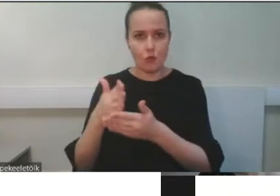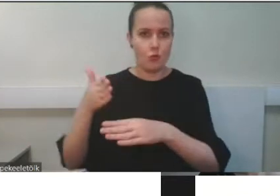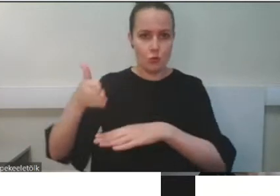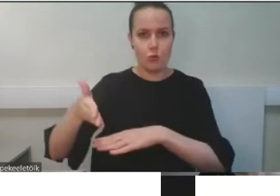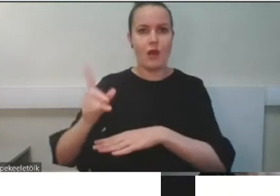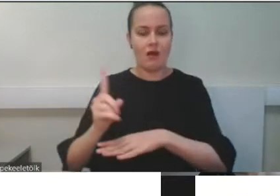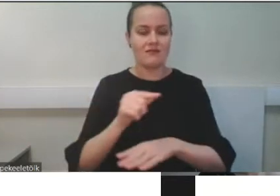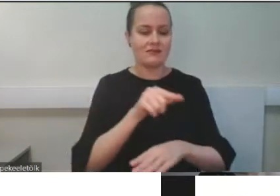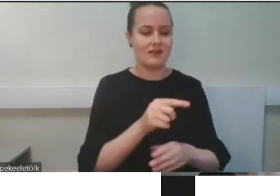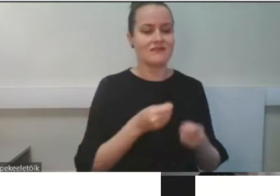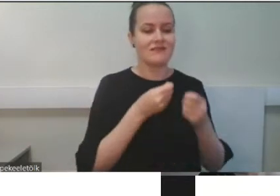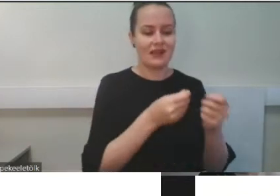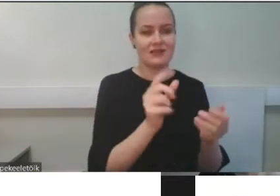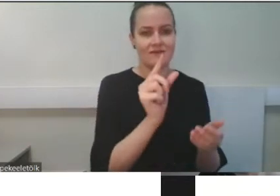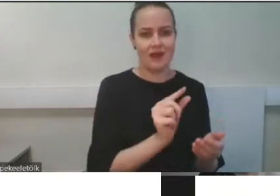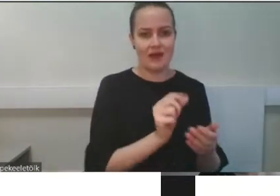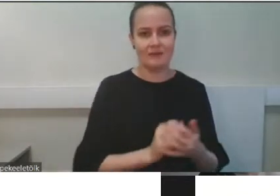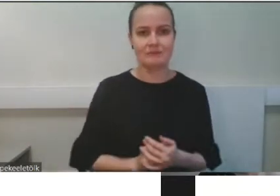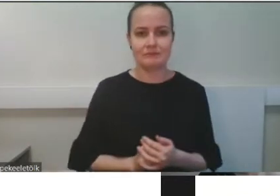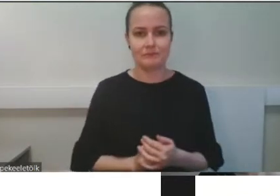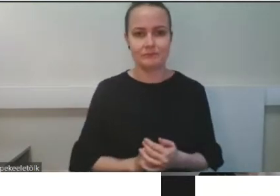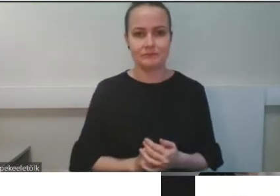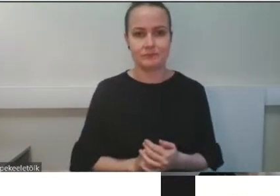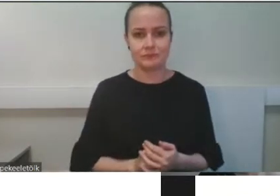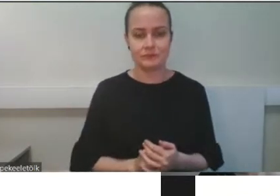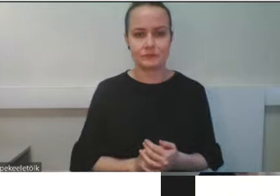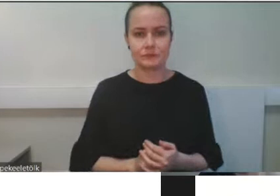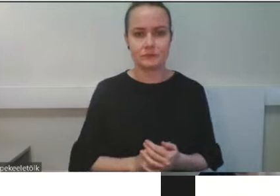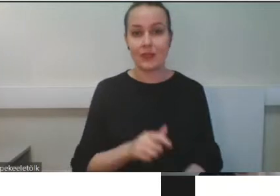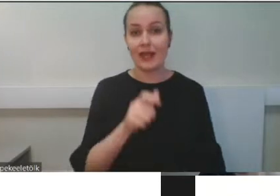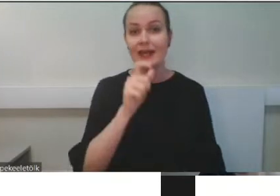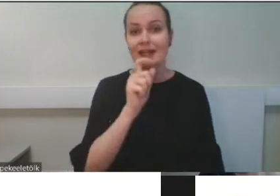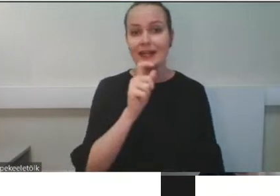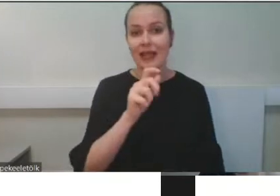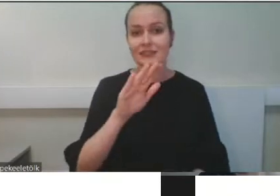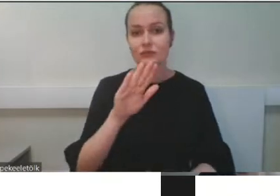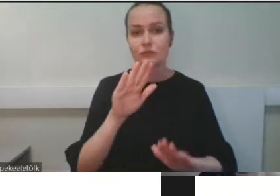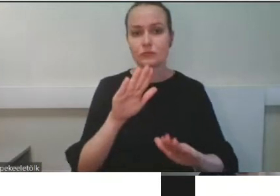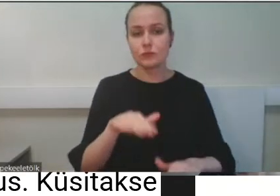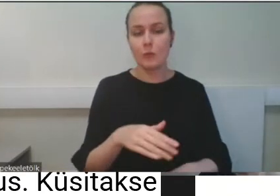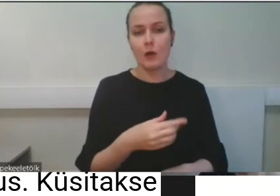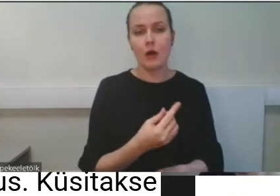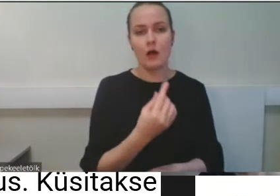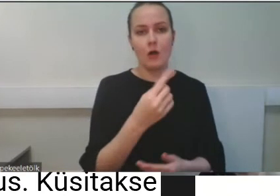veel erinevate teemade kohta andmed avaldada on. Võib edasi panna.